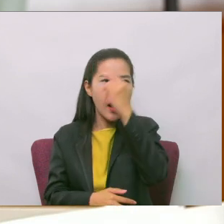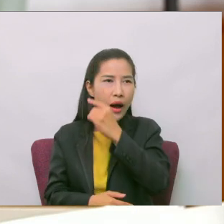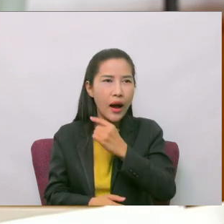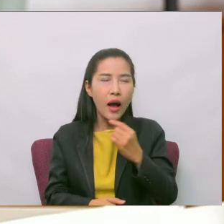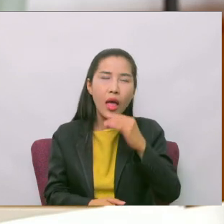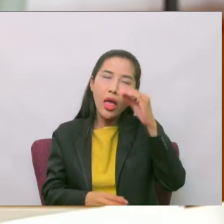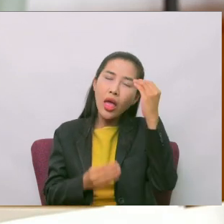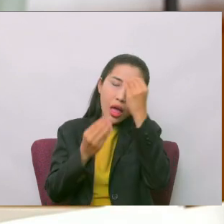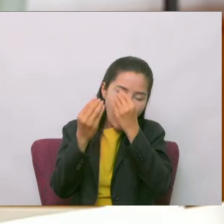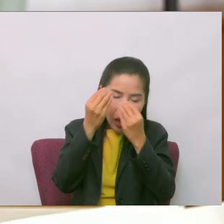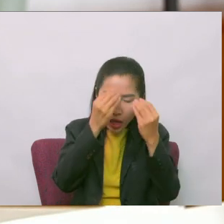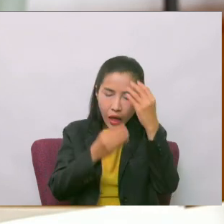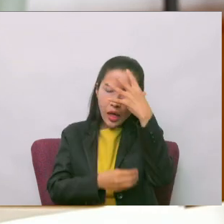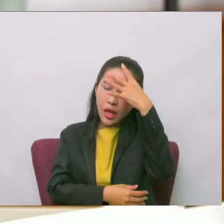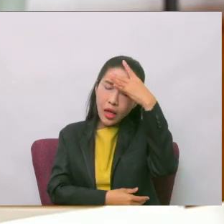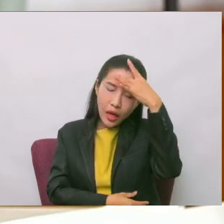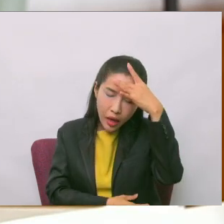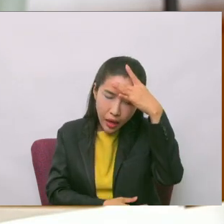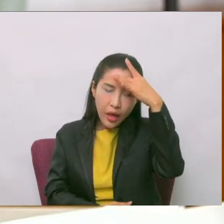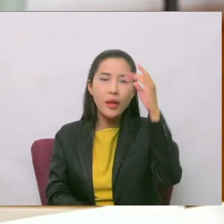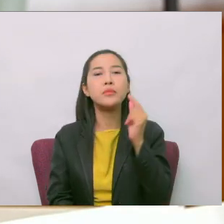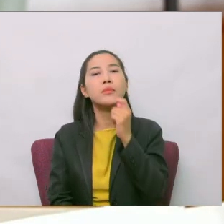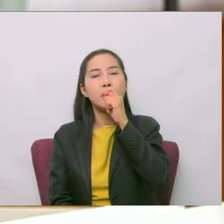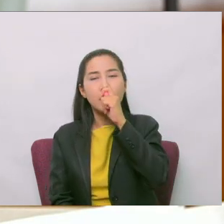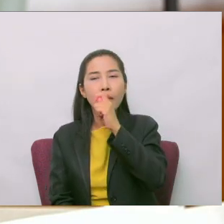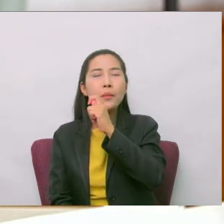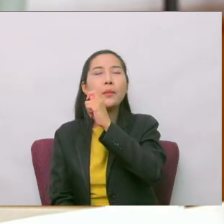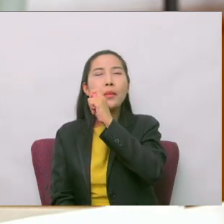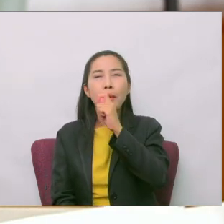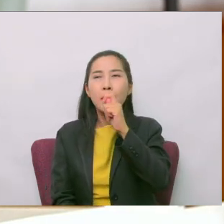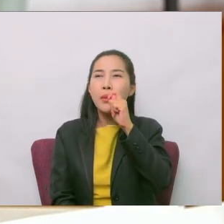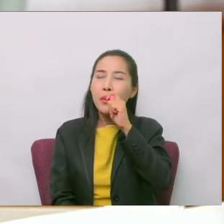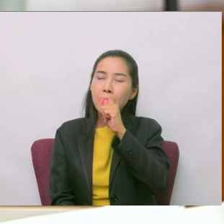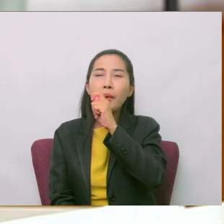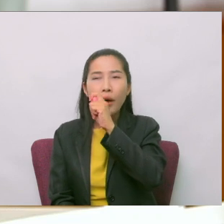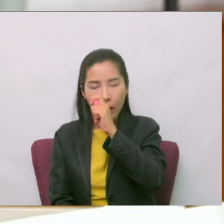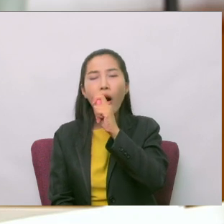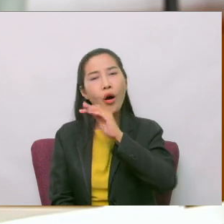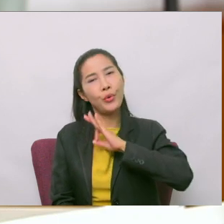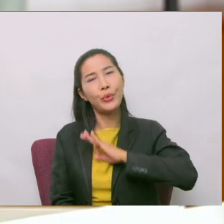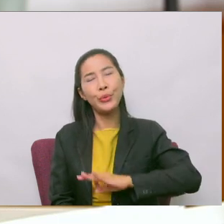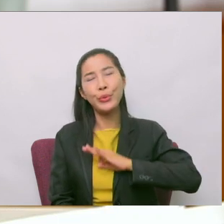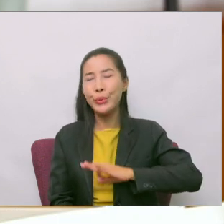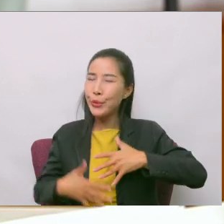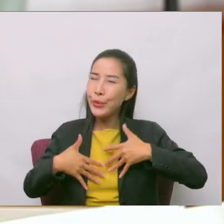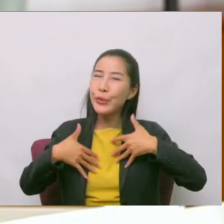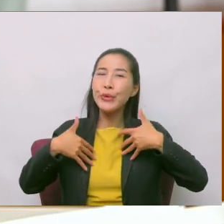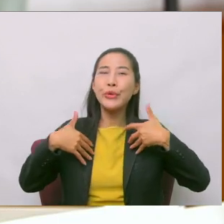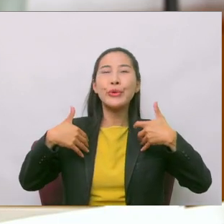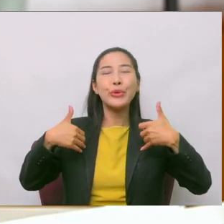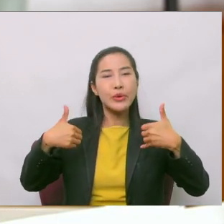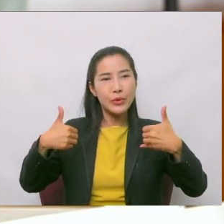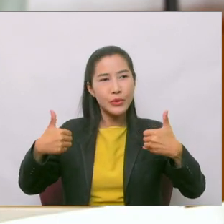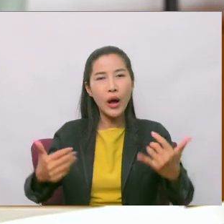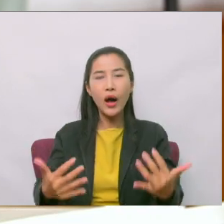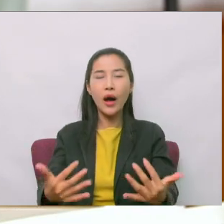ใครจะเป็นลมถ้าเราได้ดมกลิ่นของการบูรกับพิมเสนก็จะทำให้เราสดชื่นนะคะในเรื่องของการหายใจโล่ง